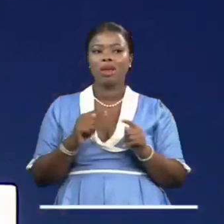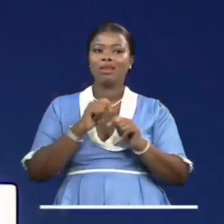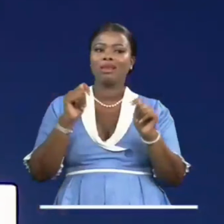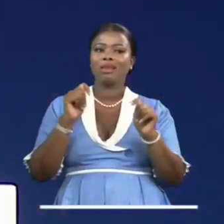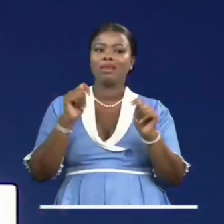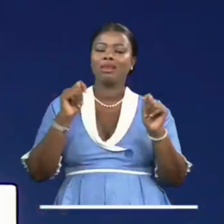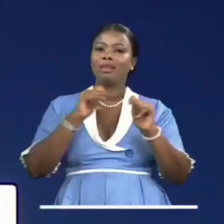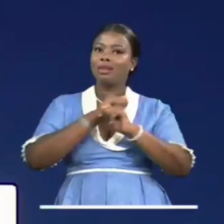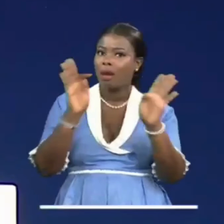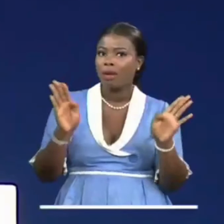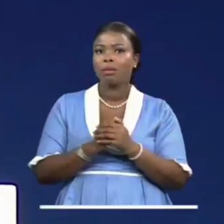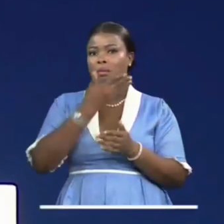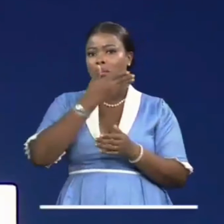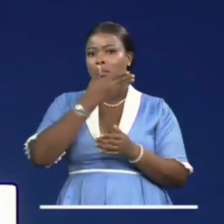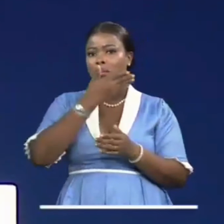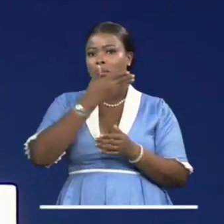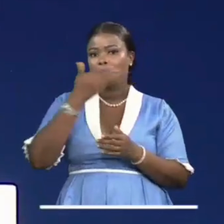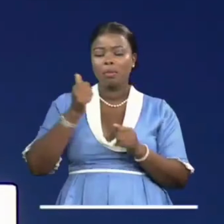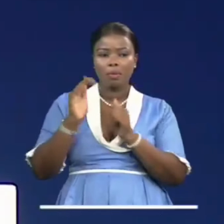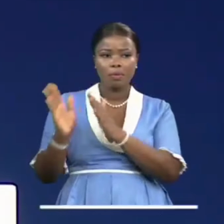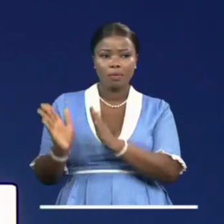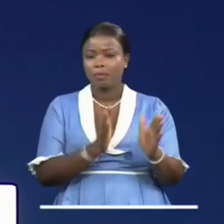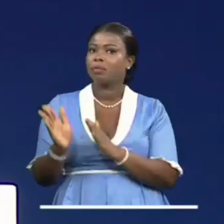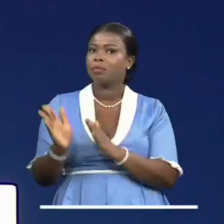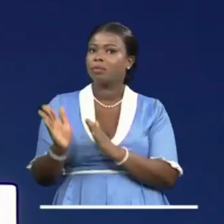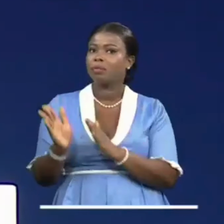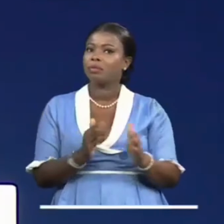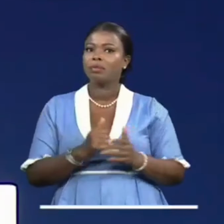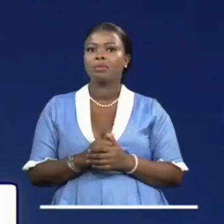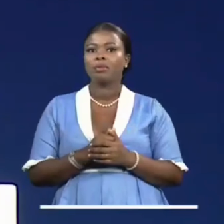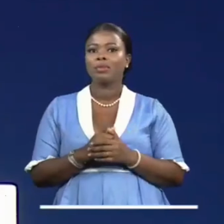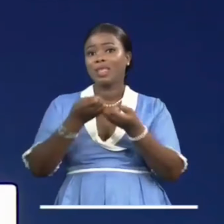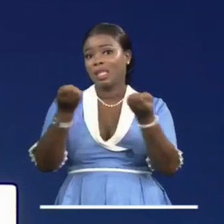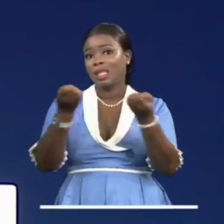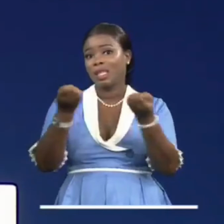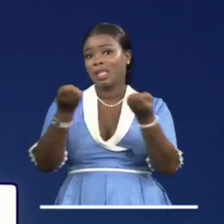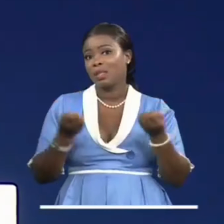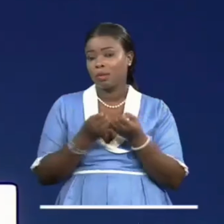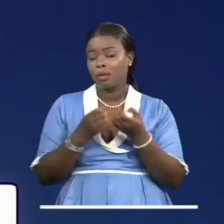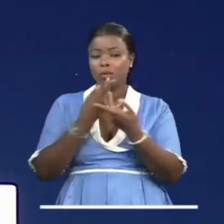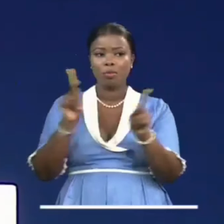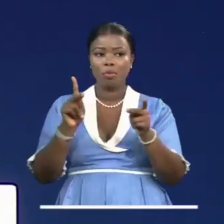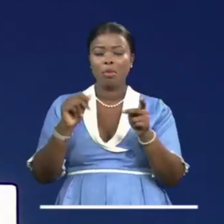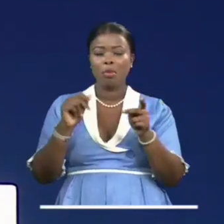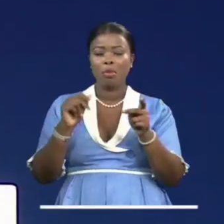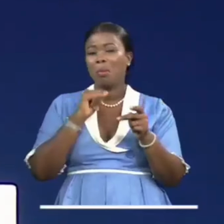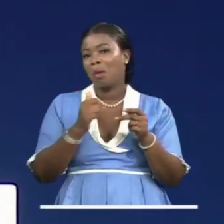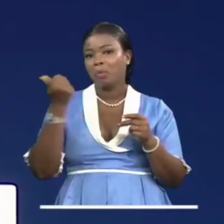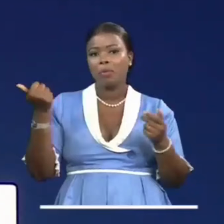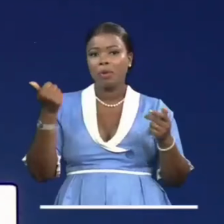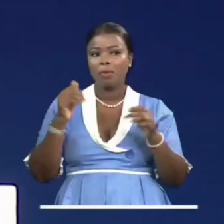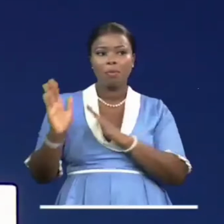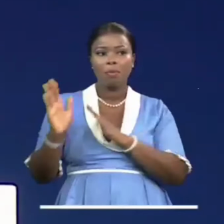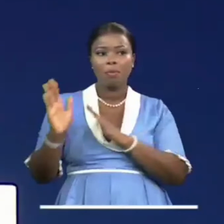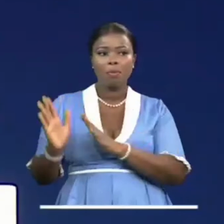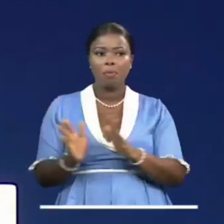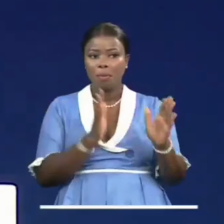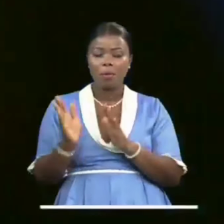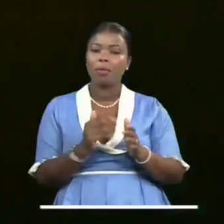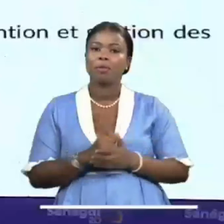préparation des investissements publics surtout les investissements publics ne sont pas suffisamment bien préparés on va renforcer tout de cycle la